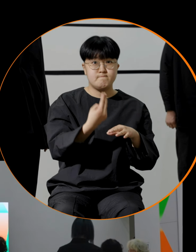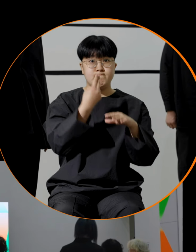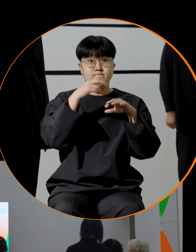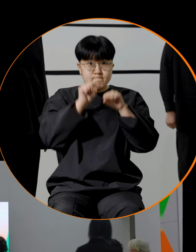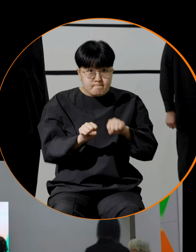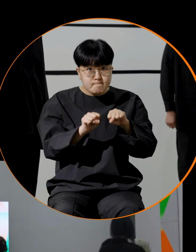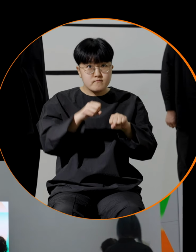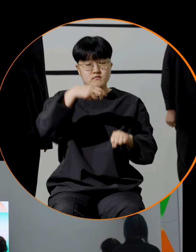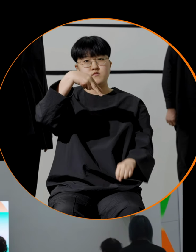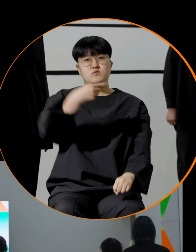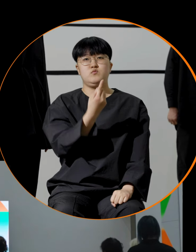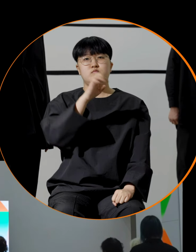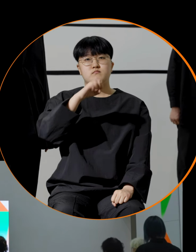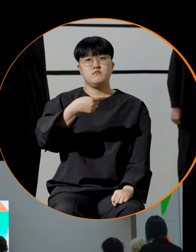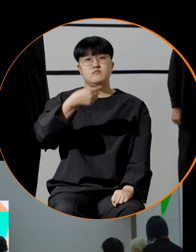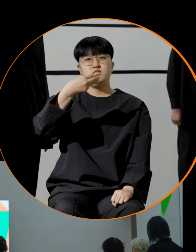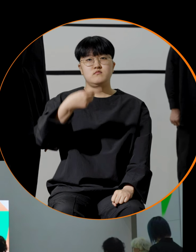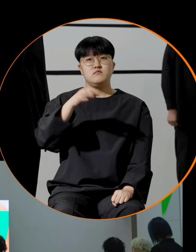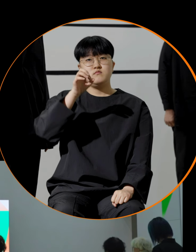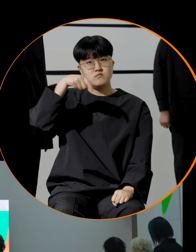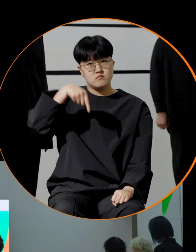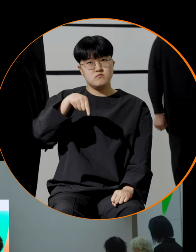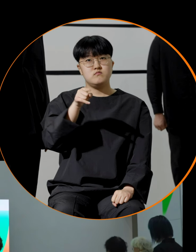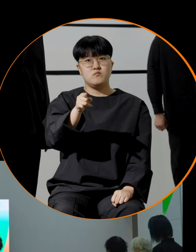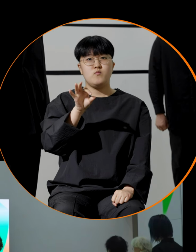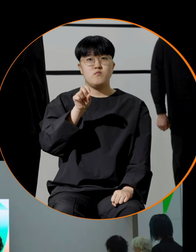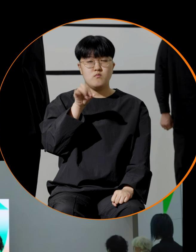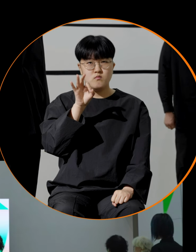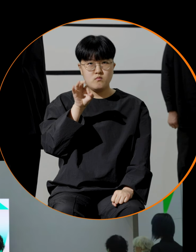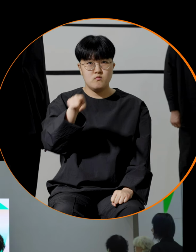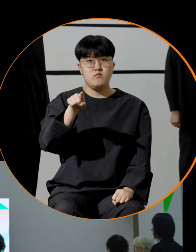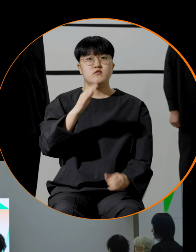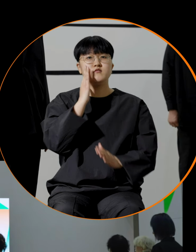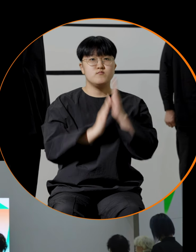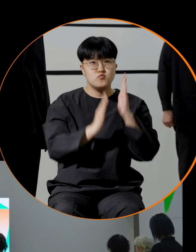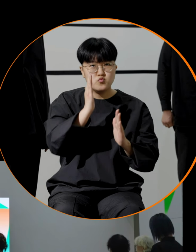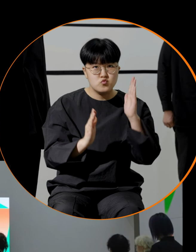컴퓨터는 생명력 넘치는 소프트웨어 식물,